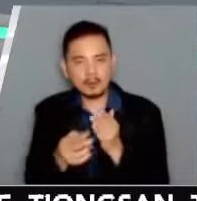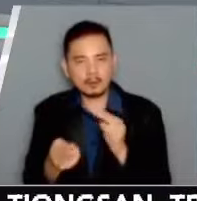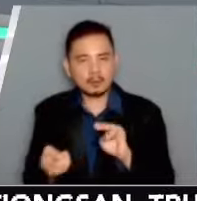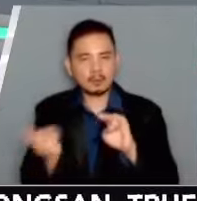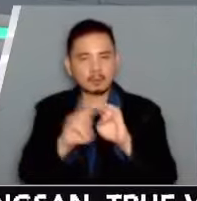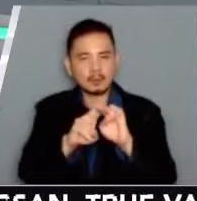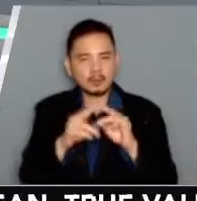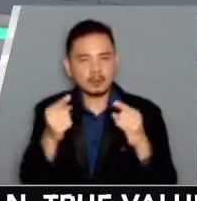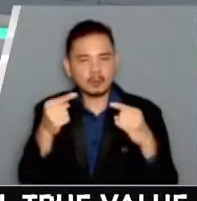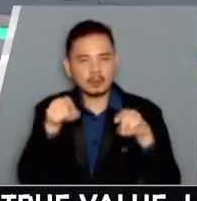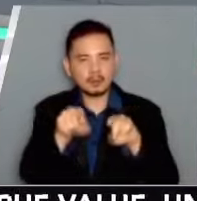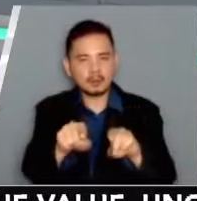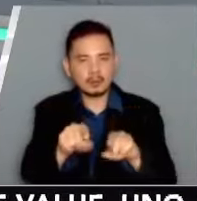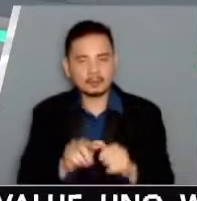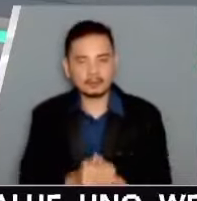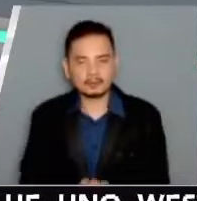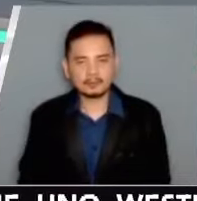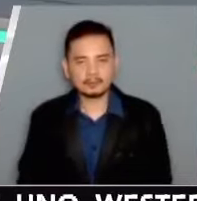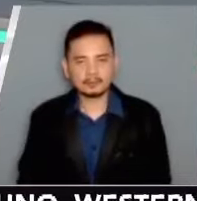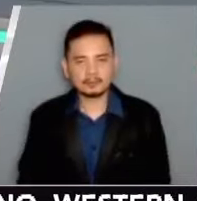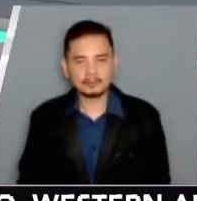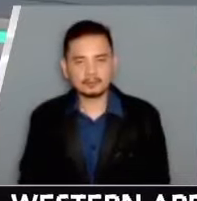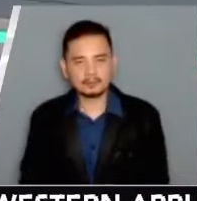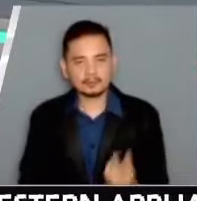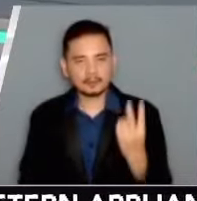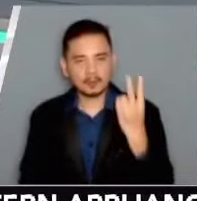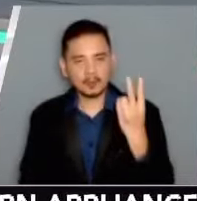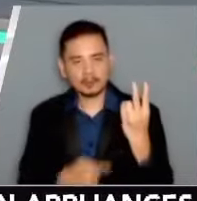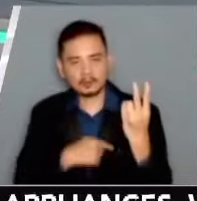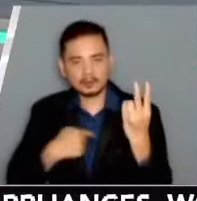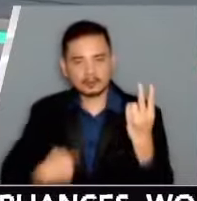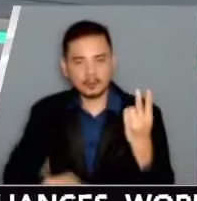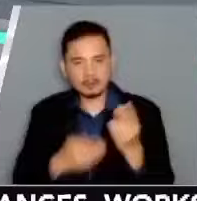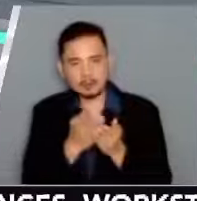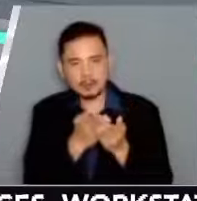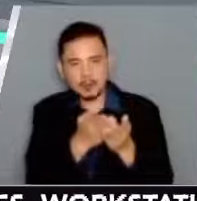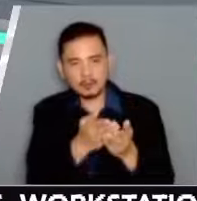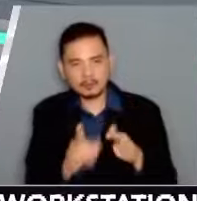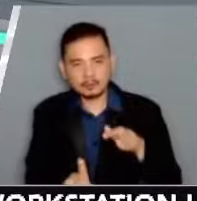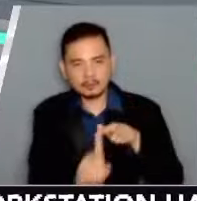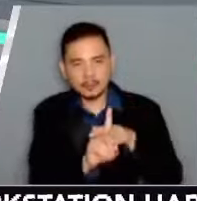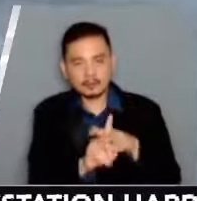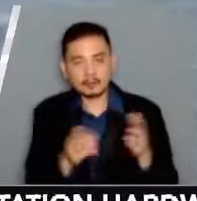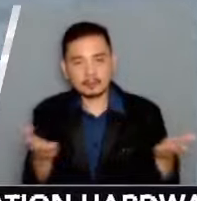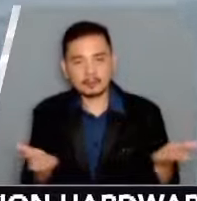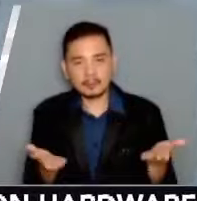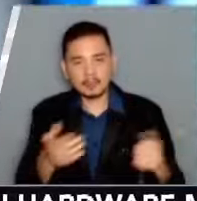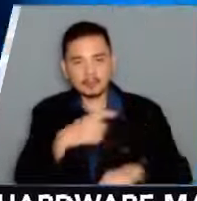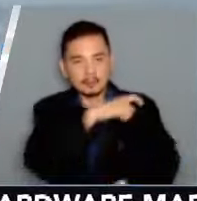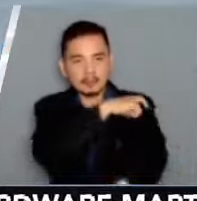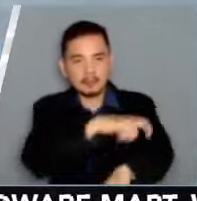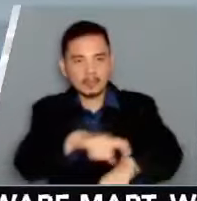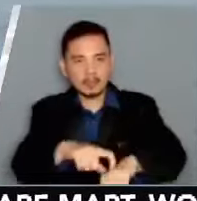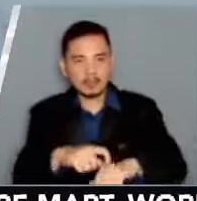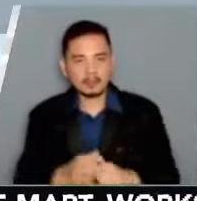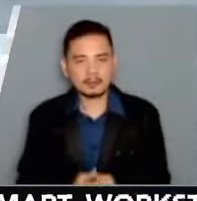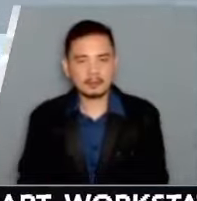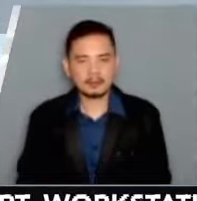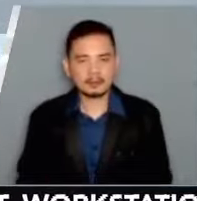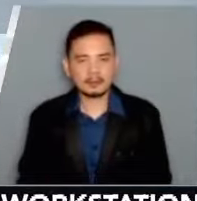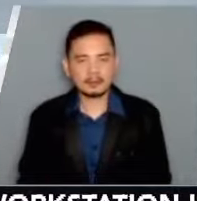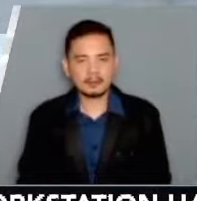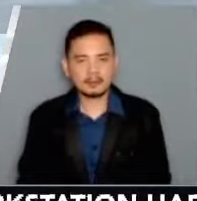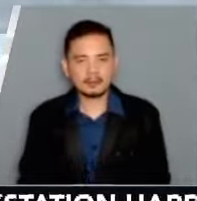Dalawang barko ng China ang namataan malapit sa Onok Island sa Balabac, Palawan. Ayon sa isang dating barangay chairman